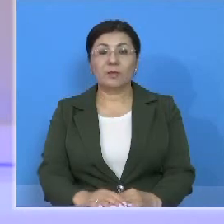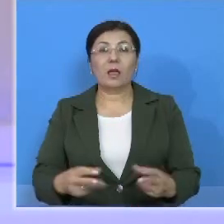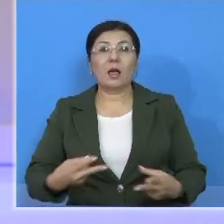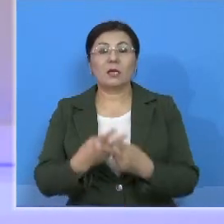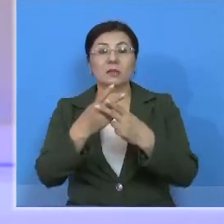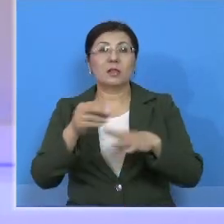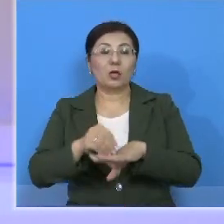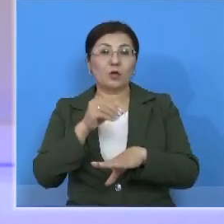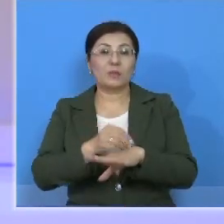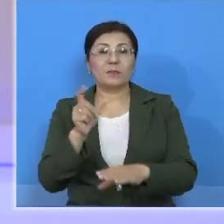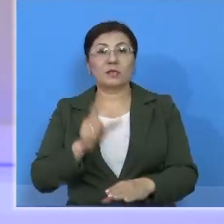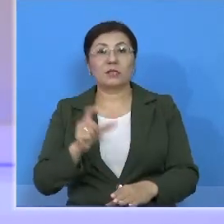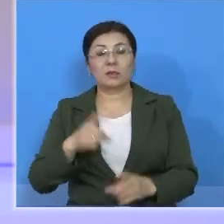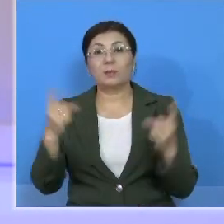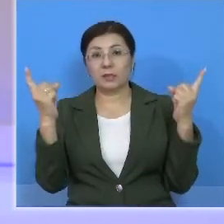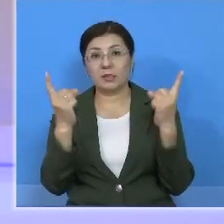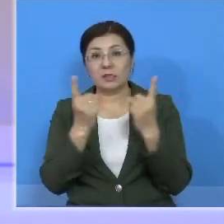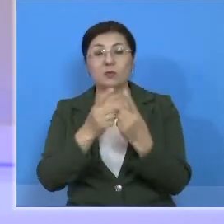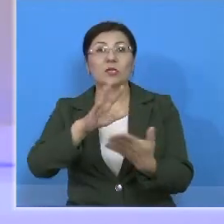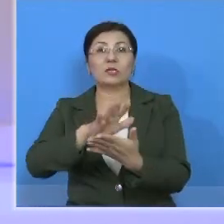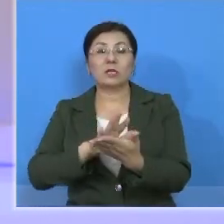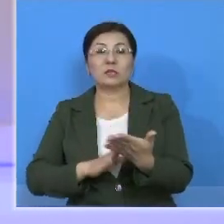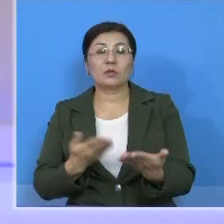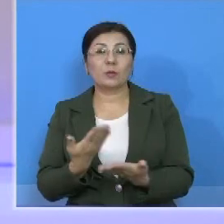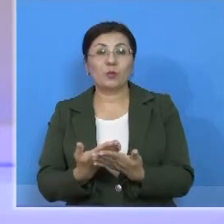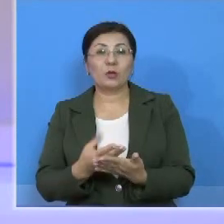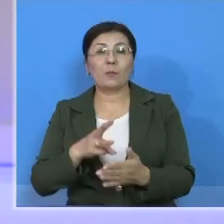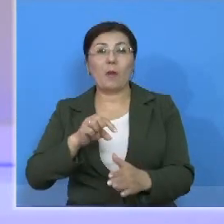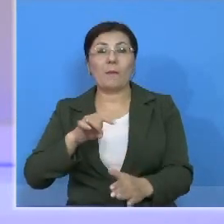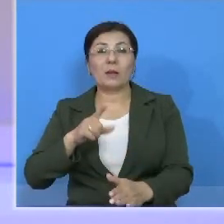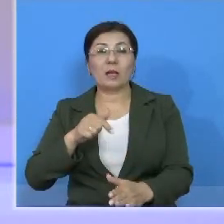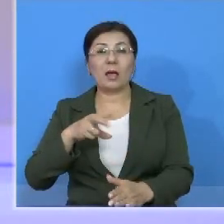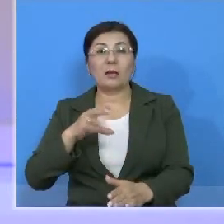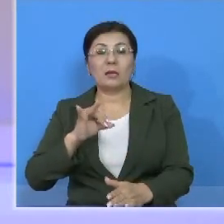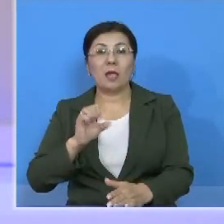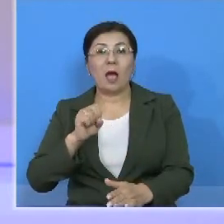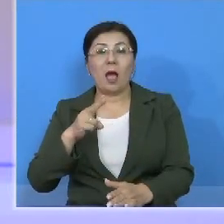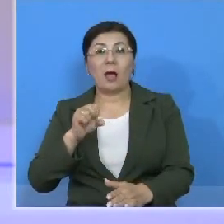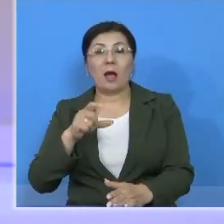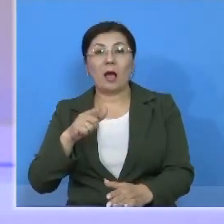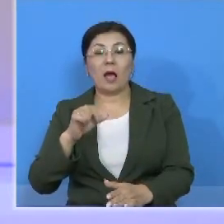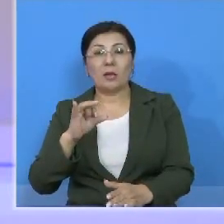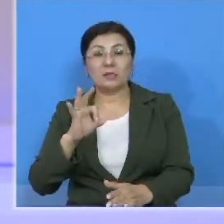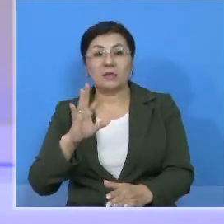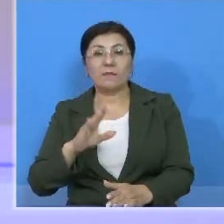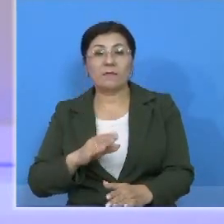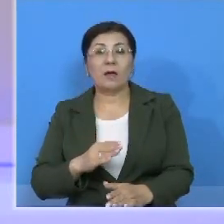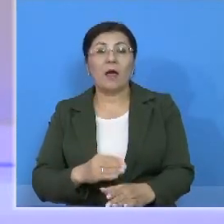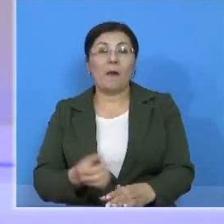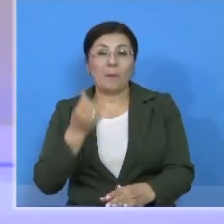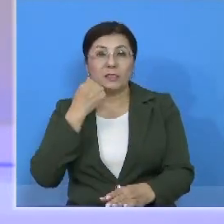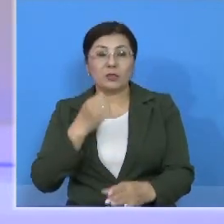Астана ауданы әкімнің тұрғындармен тұрақты кездесуі жалғасып жатыр. Бүгін Мамырғали Аққағазов Юнисити әуе қалашығы, болашақ Мәскеу